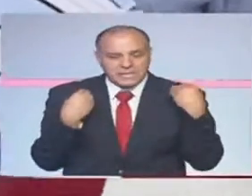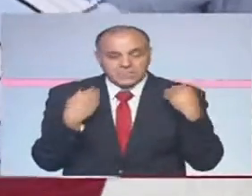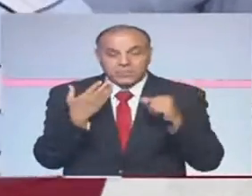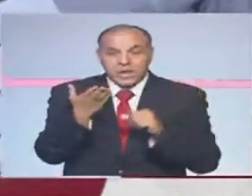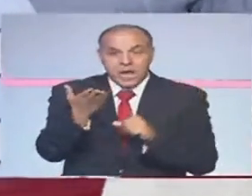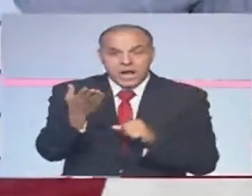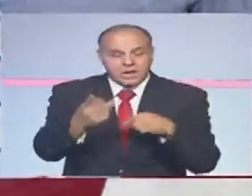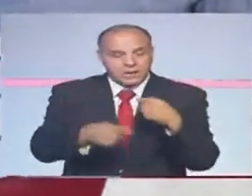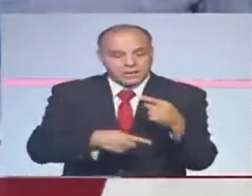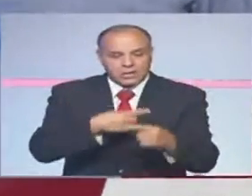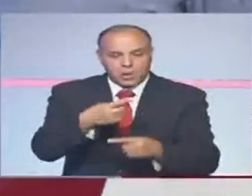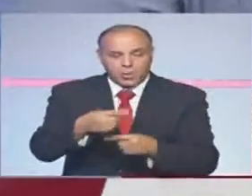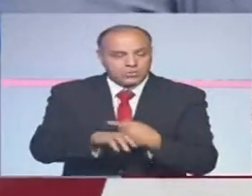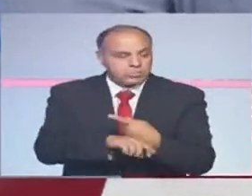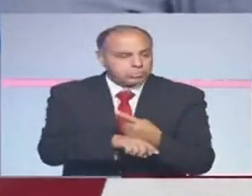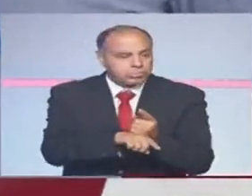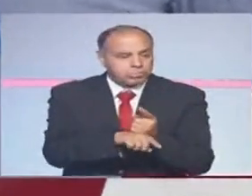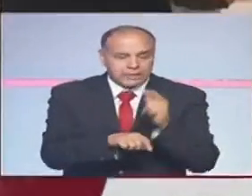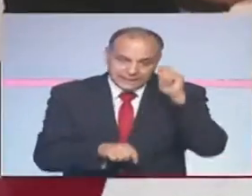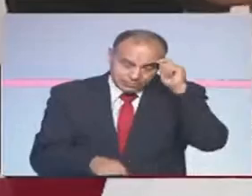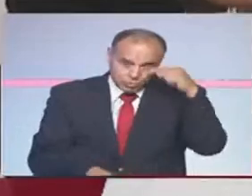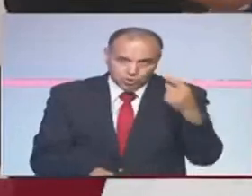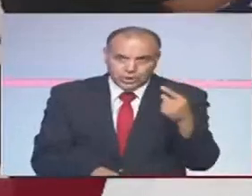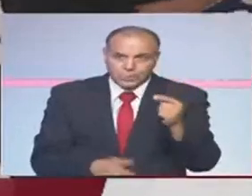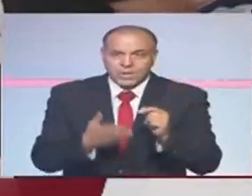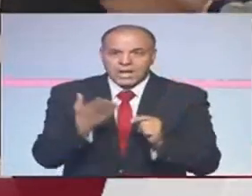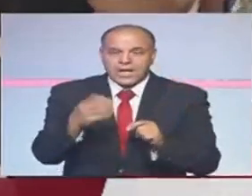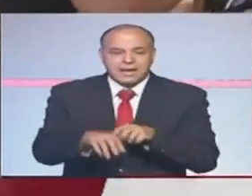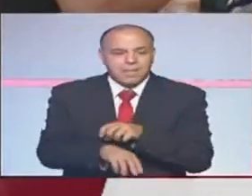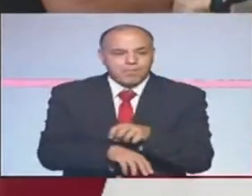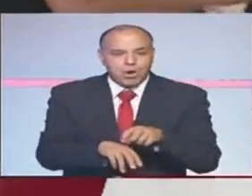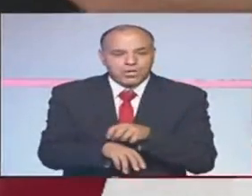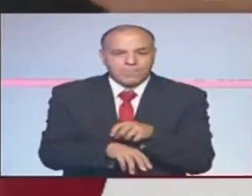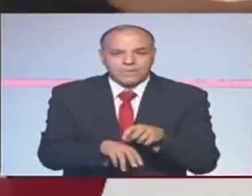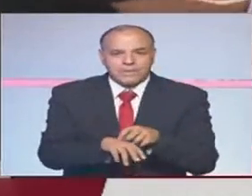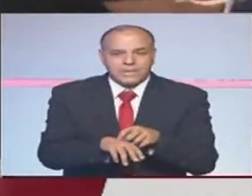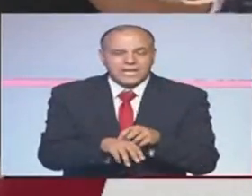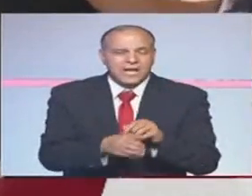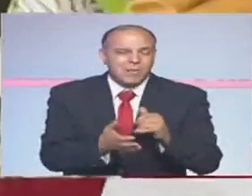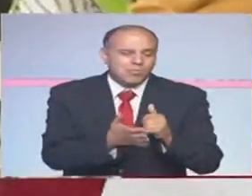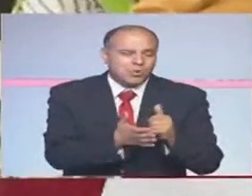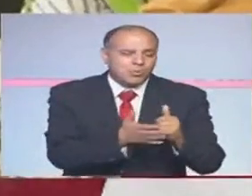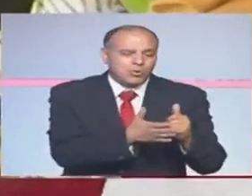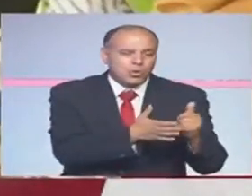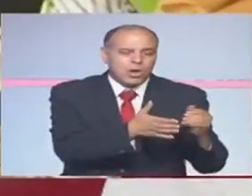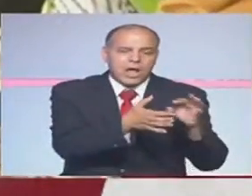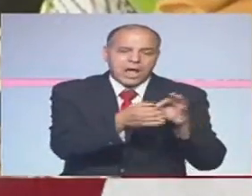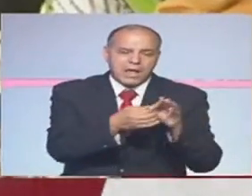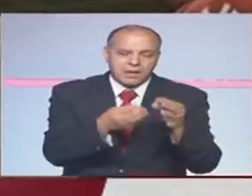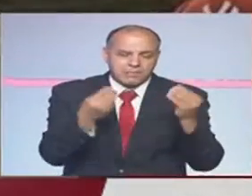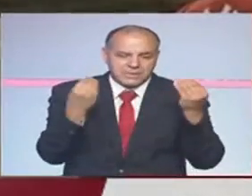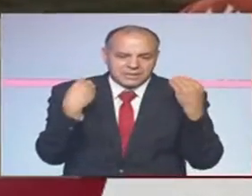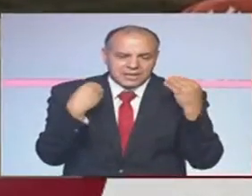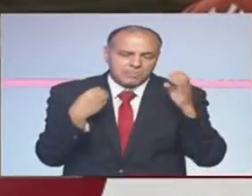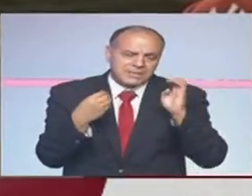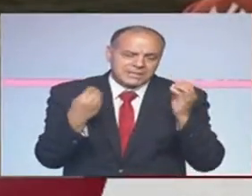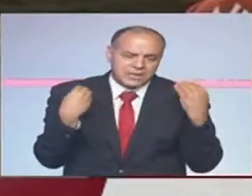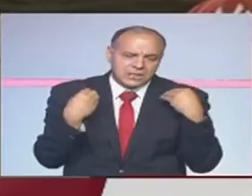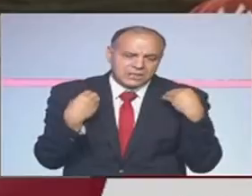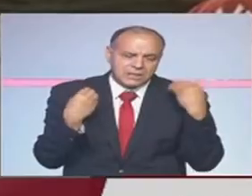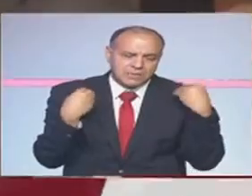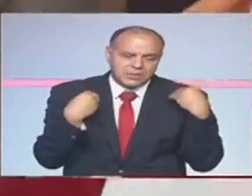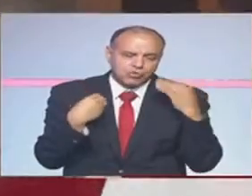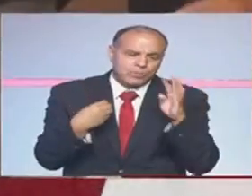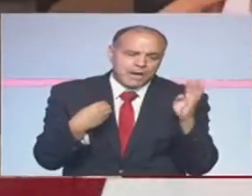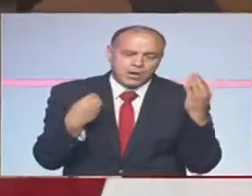وتتواصل الى غايه السبت المقبل معتمديه سجنان وجميل ووزاره الجنوبيه وبنظره